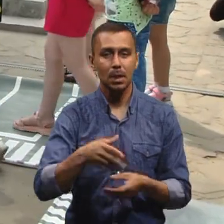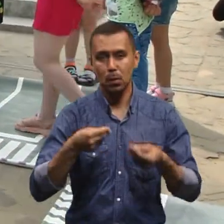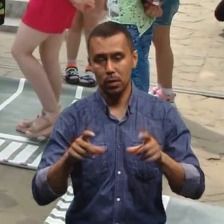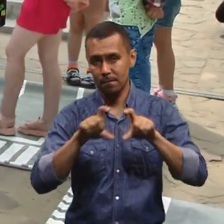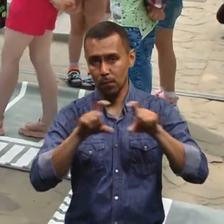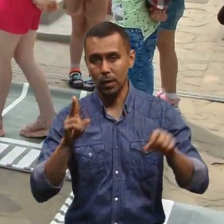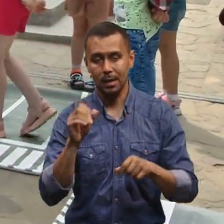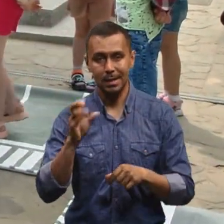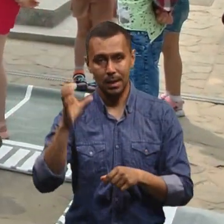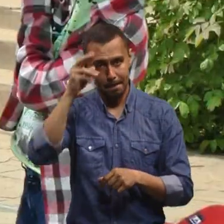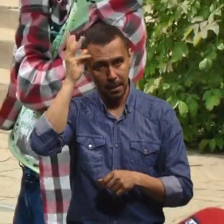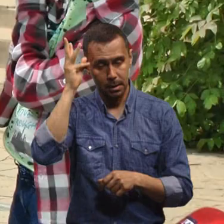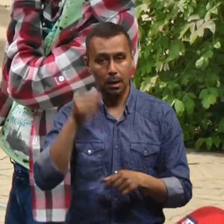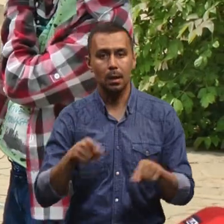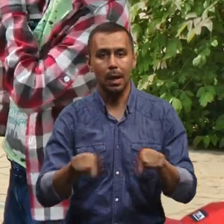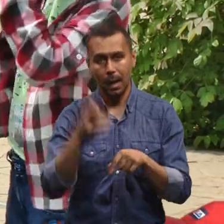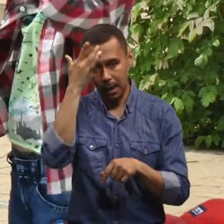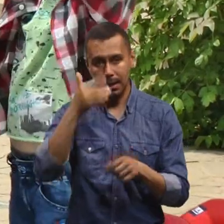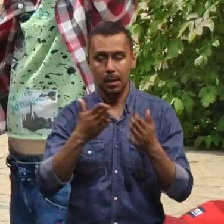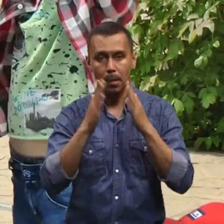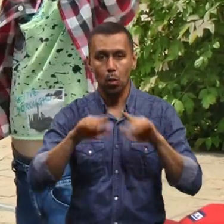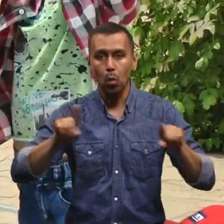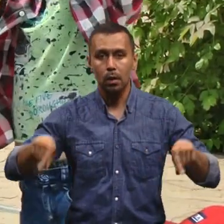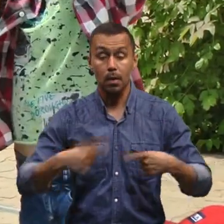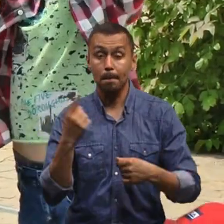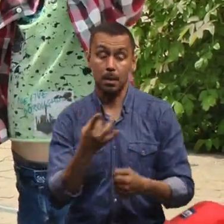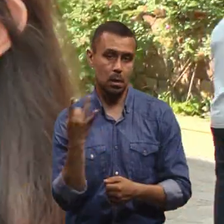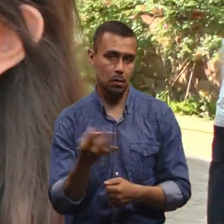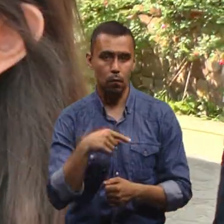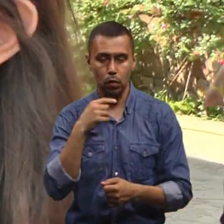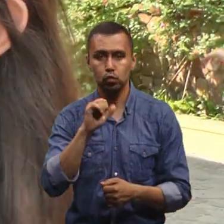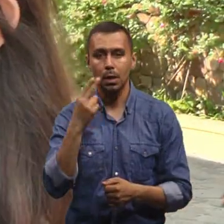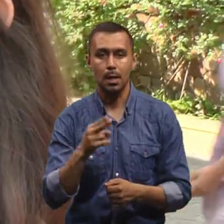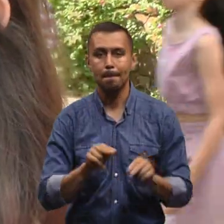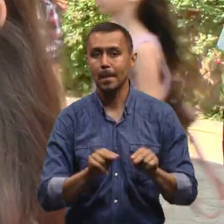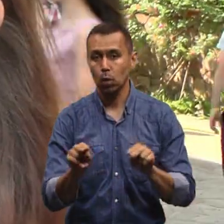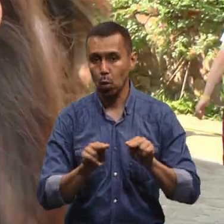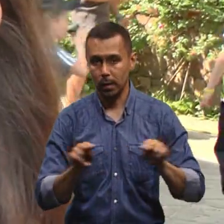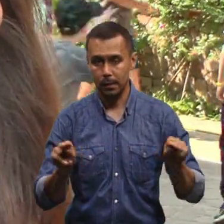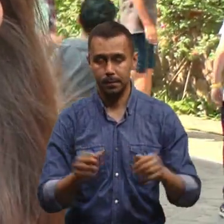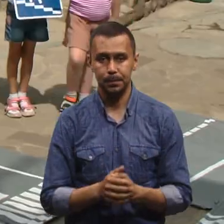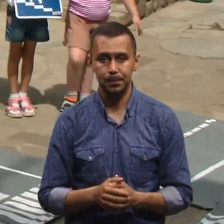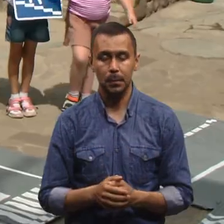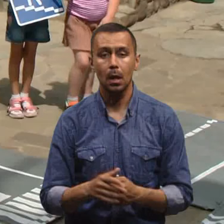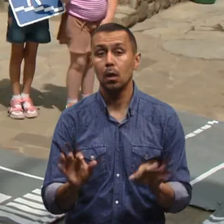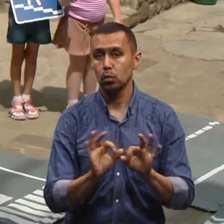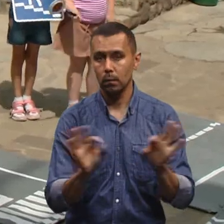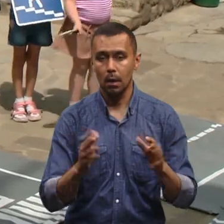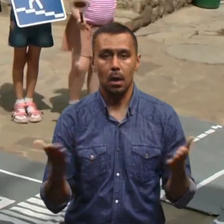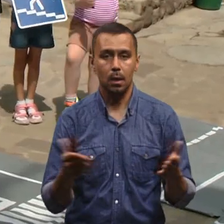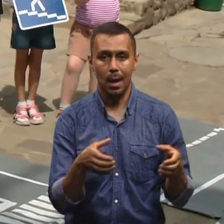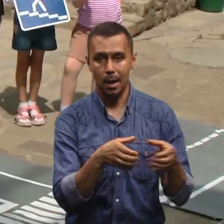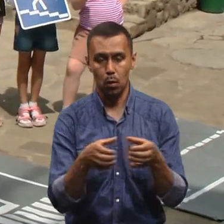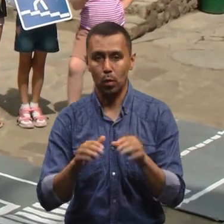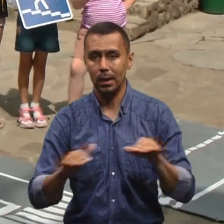благодійного фонду «Карітас Хмельницький» такий літній табір організували вперше, говорить соціальна педагогиня Ірина Венгер. Та розповідає, які